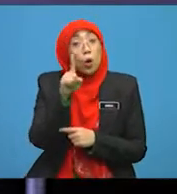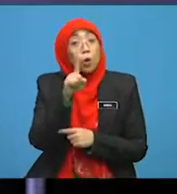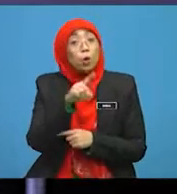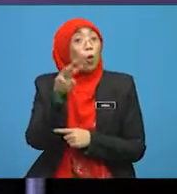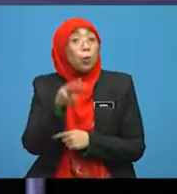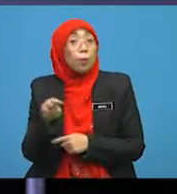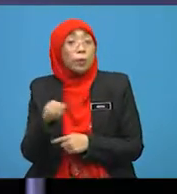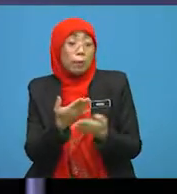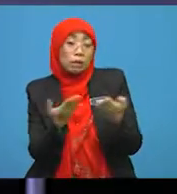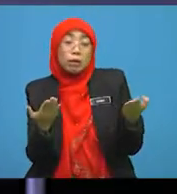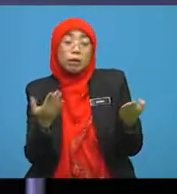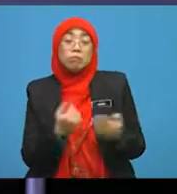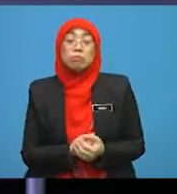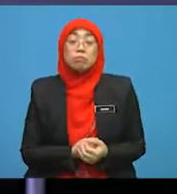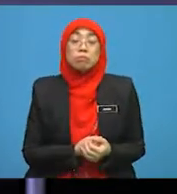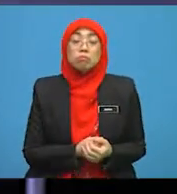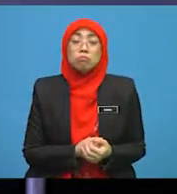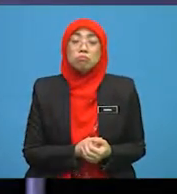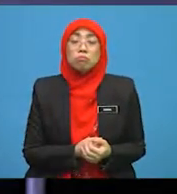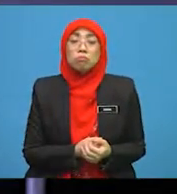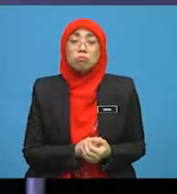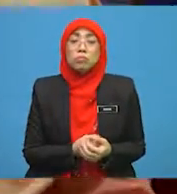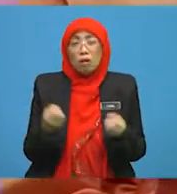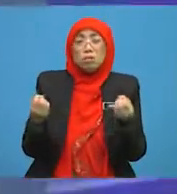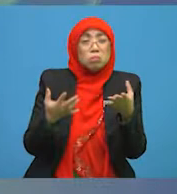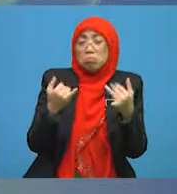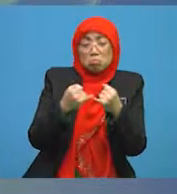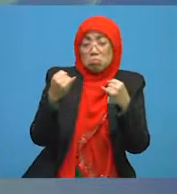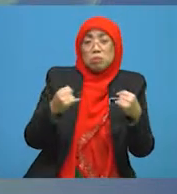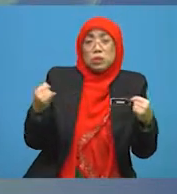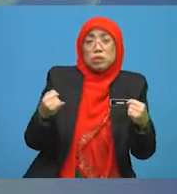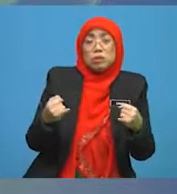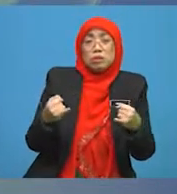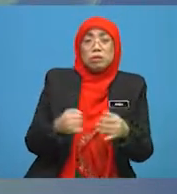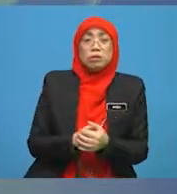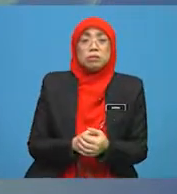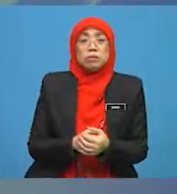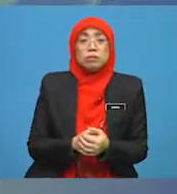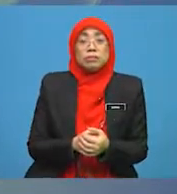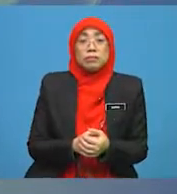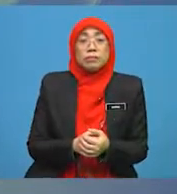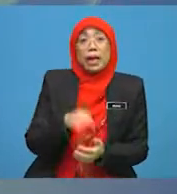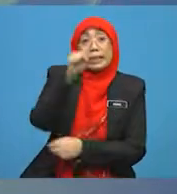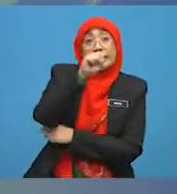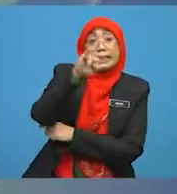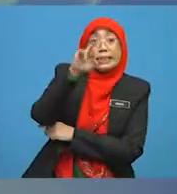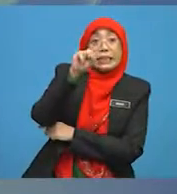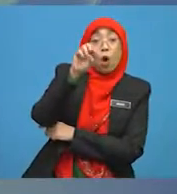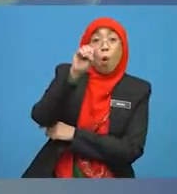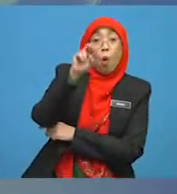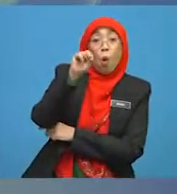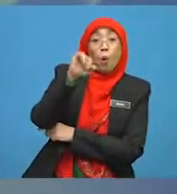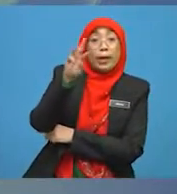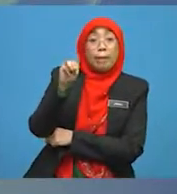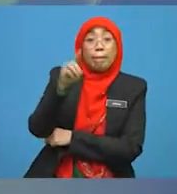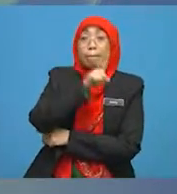pelajar, antara jenis perkaitan makna dari segi leksikal ialah sinonim, antonim,